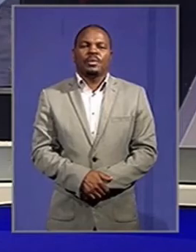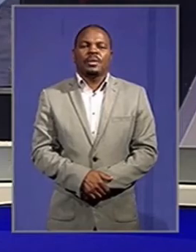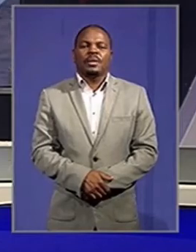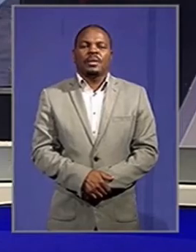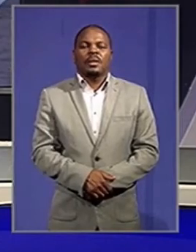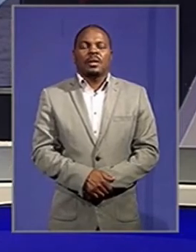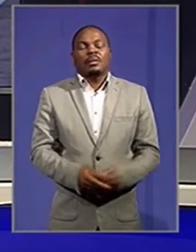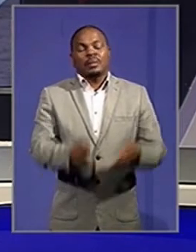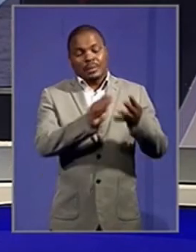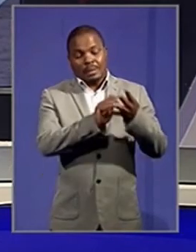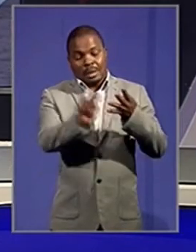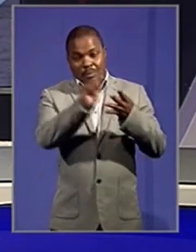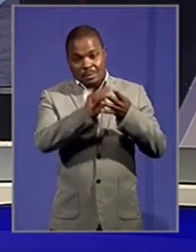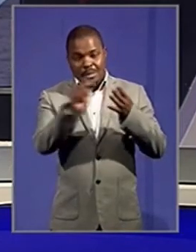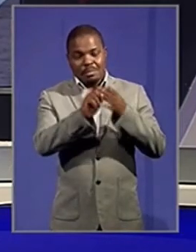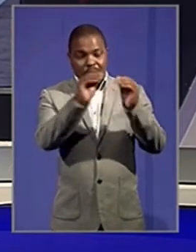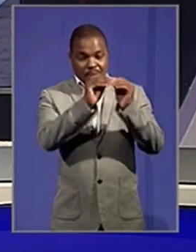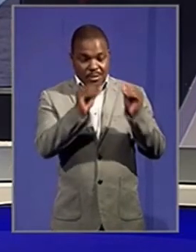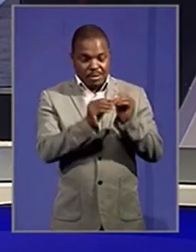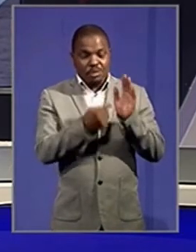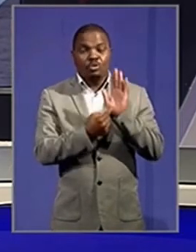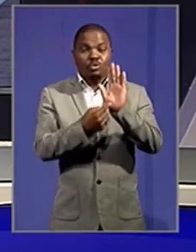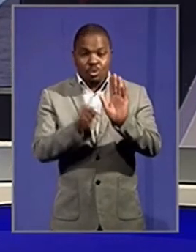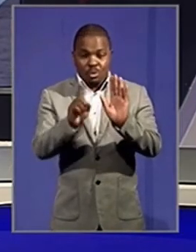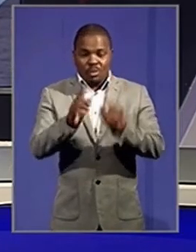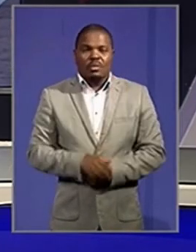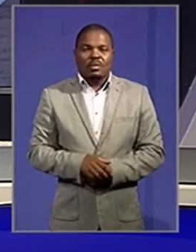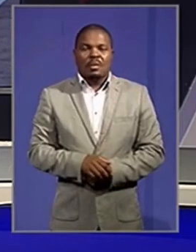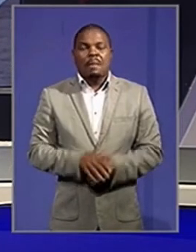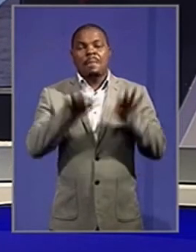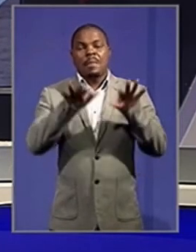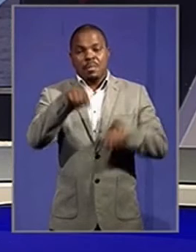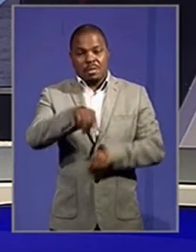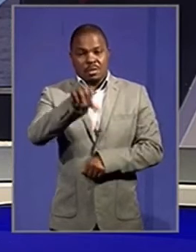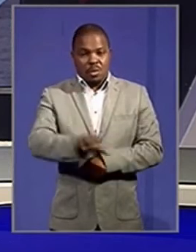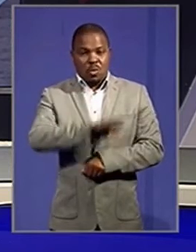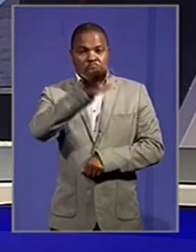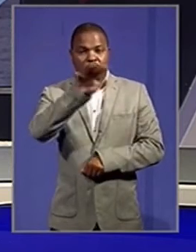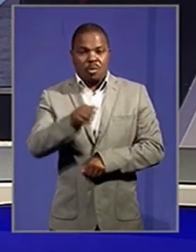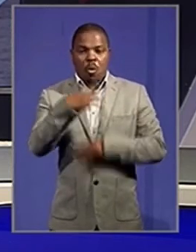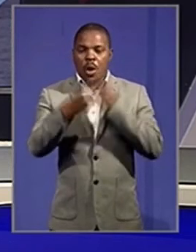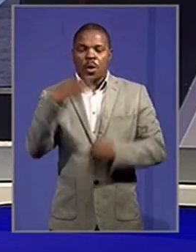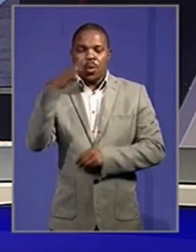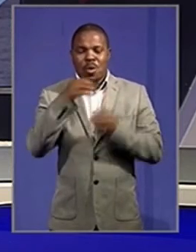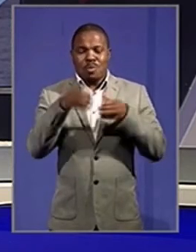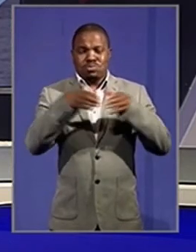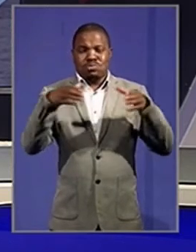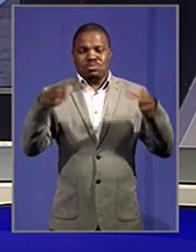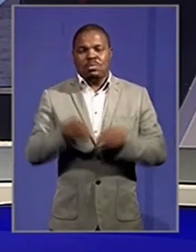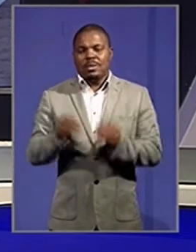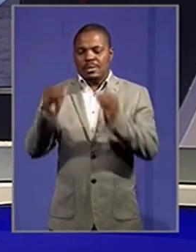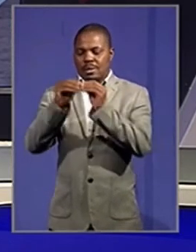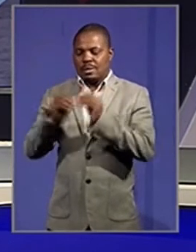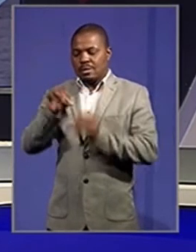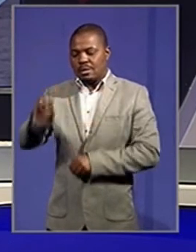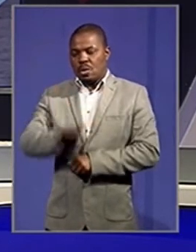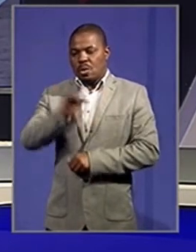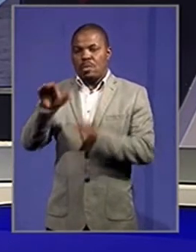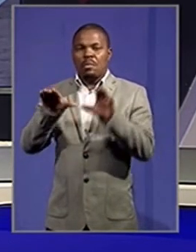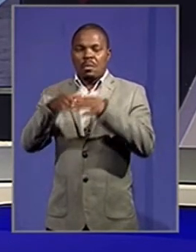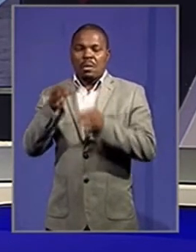Dipalo-palo tse ntshwang Kotara ka nngwe tsa mesebetsi di boetse di bontsha keketseho palong ya batho ba sa sebetseng Afrika Borwa. Stats SA e re sena